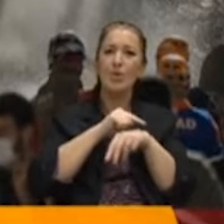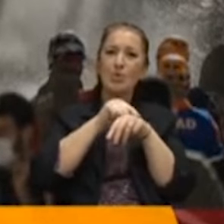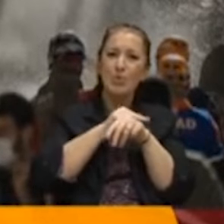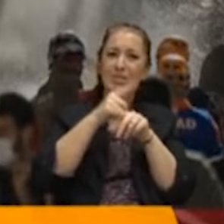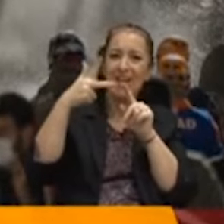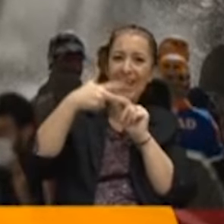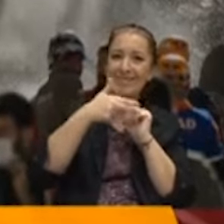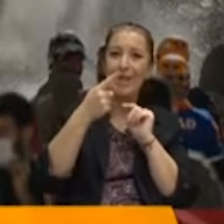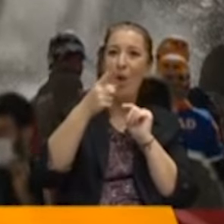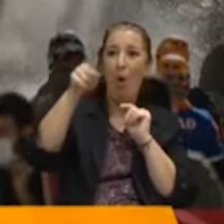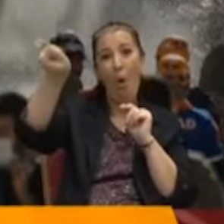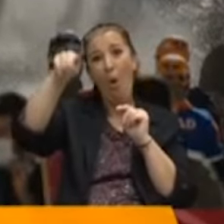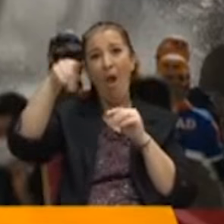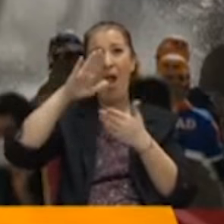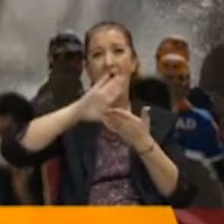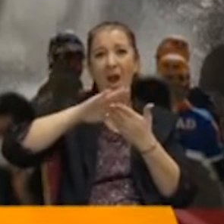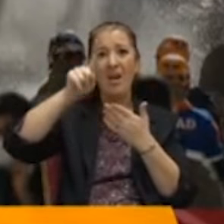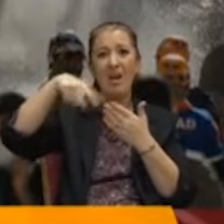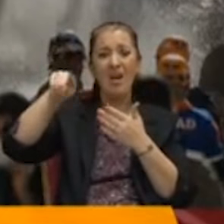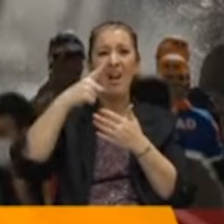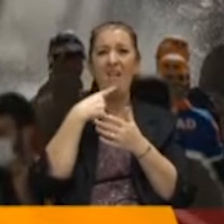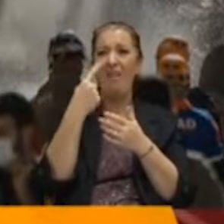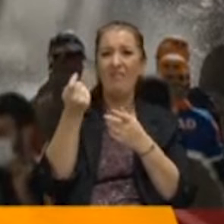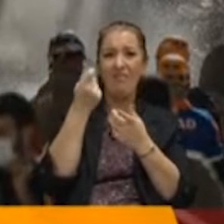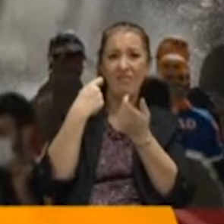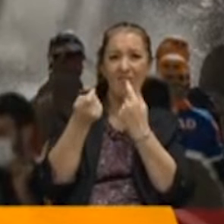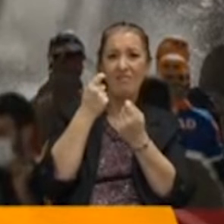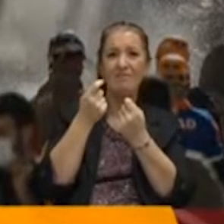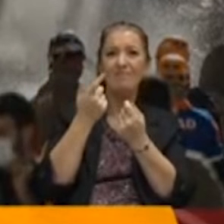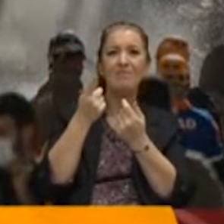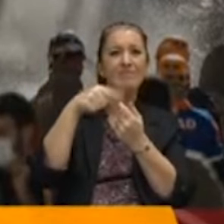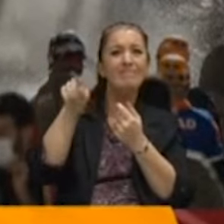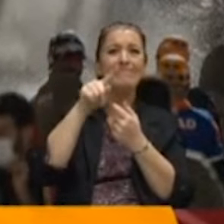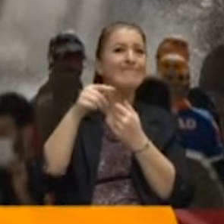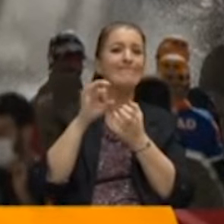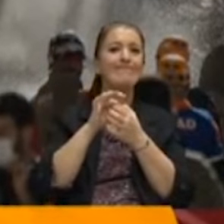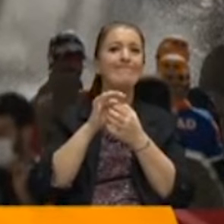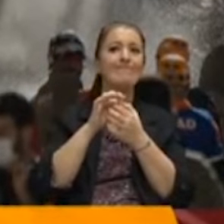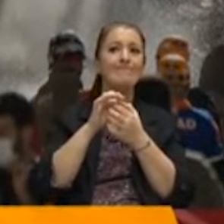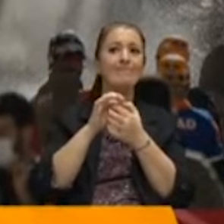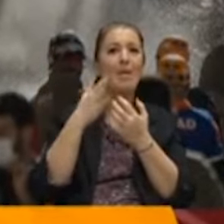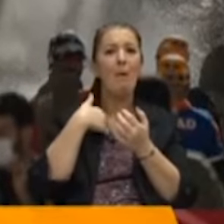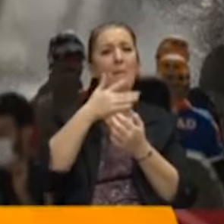bu arkadaşlarınızın burada oluşturduğu tribün anlayışını ben bilirim.